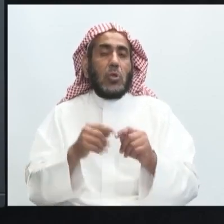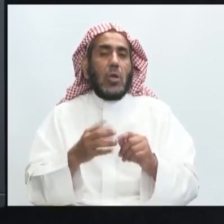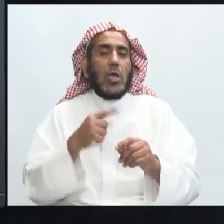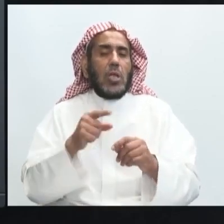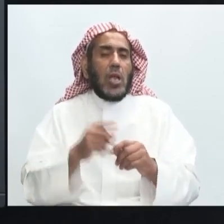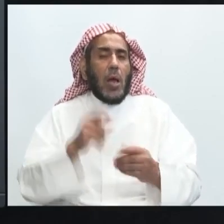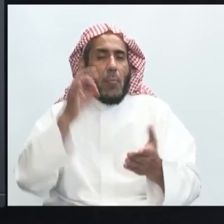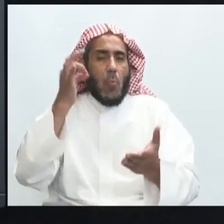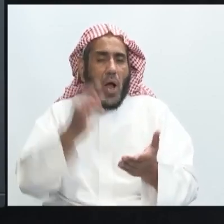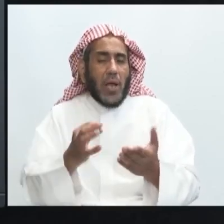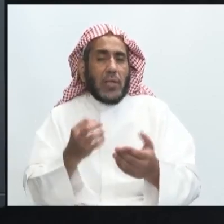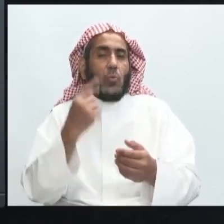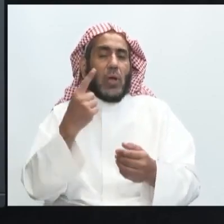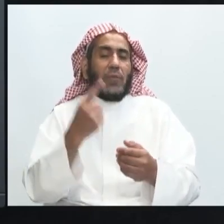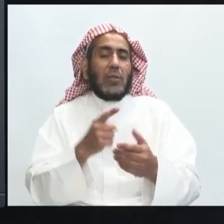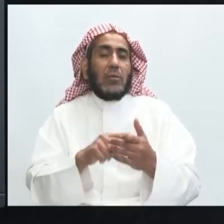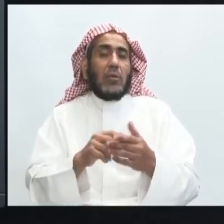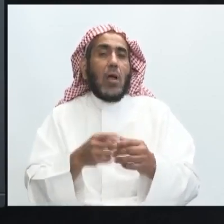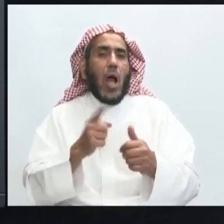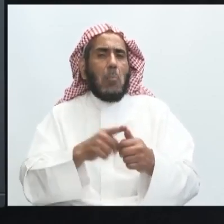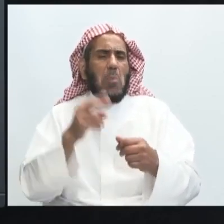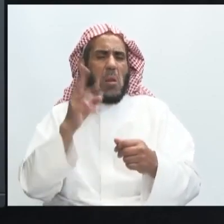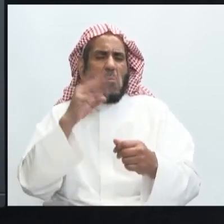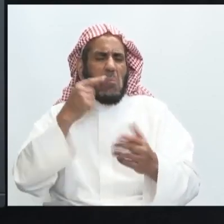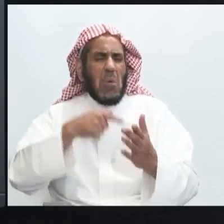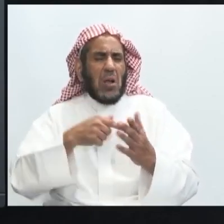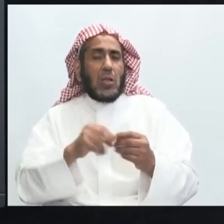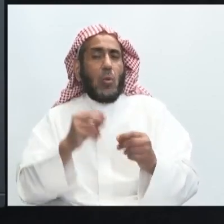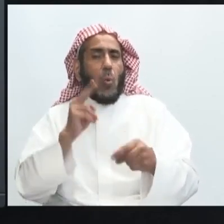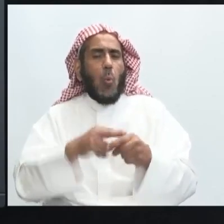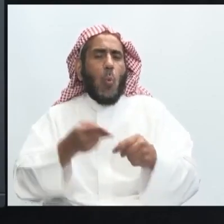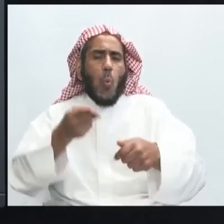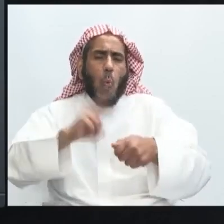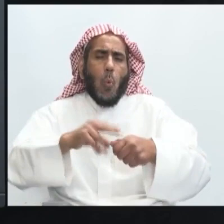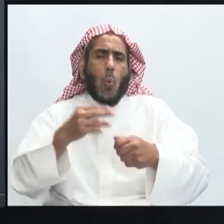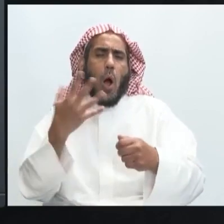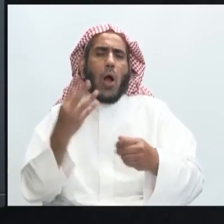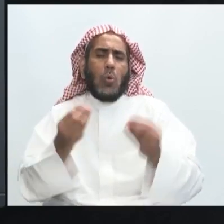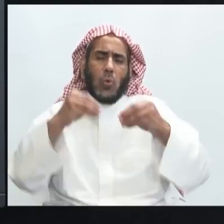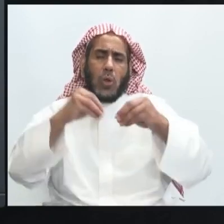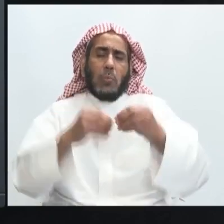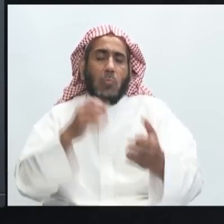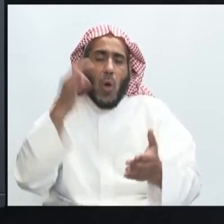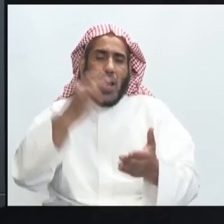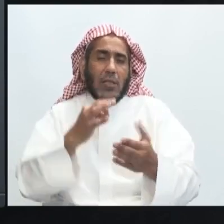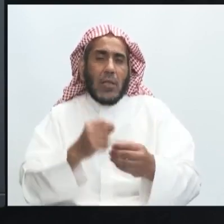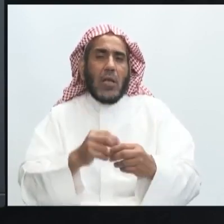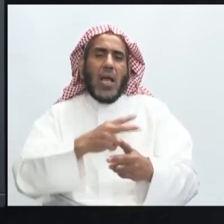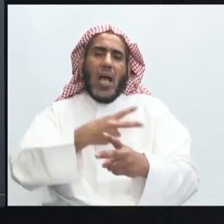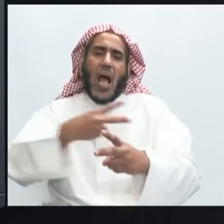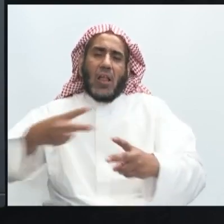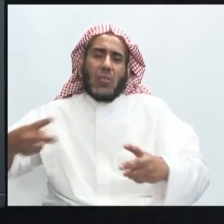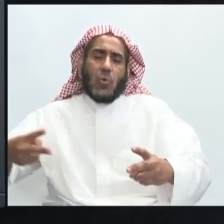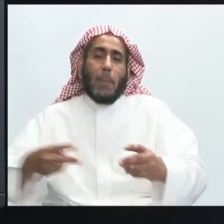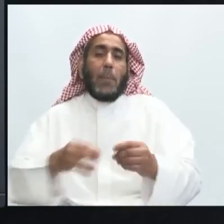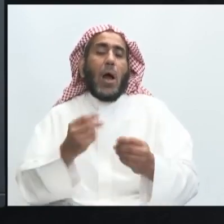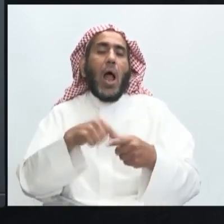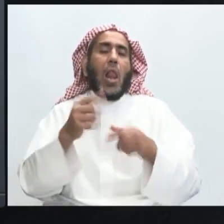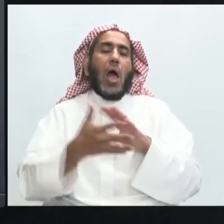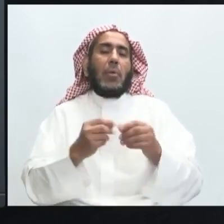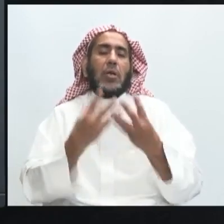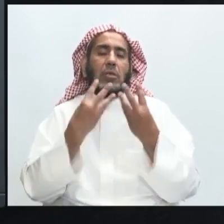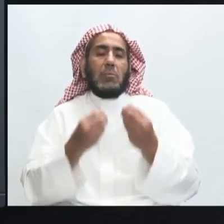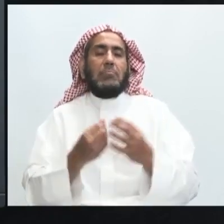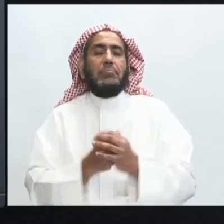ايضا يحتاج الى مؤكد واحد فقط المتردد اما المنكر فانت تاتي له باكثر من من مؤكد وهذا ما يسمى باضرب الخبر جميل